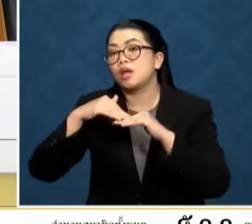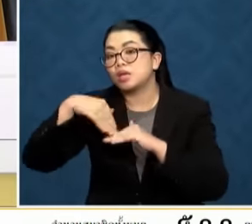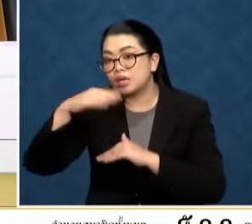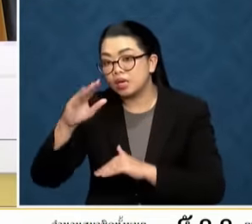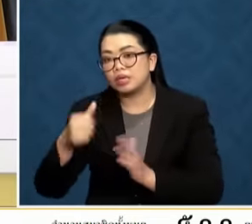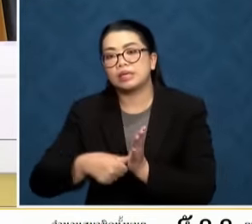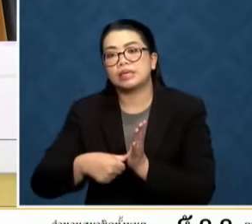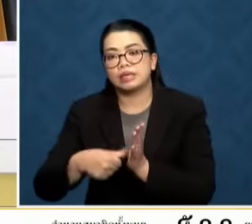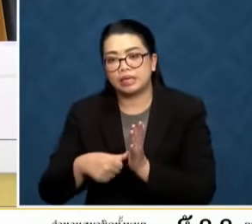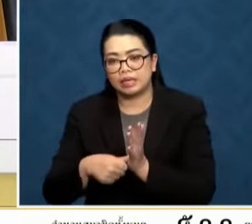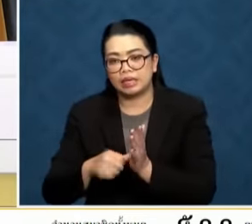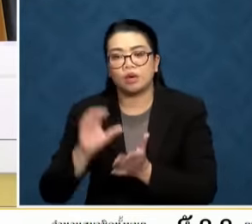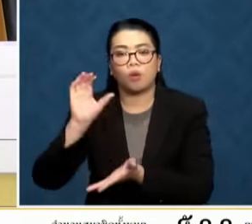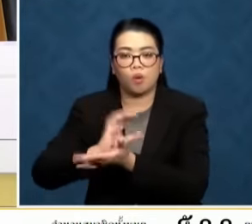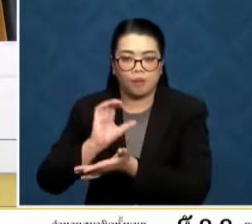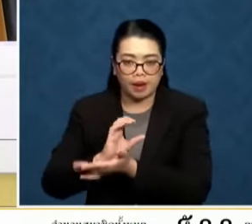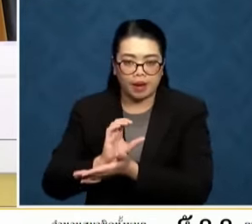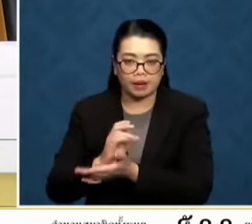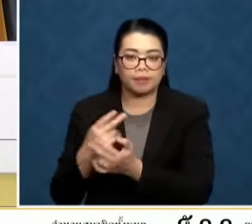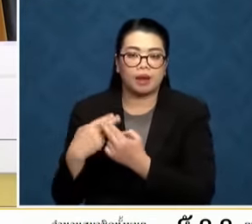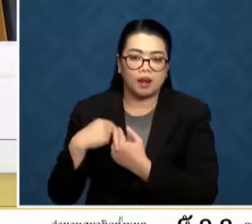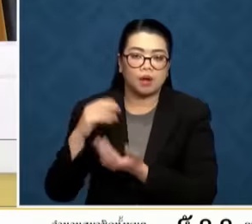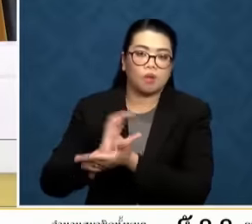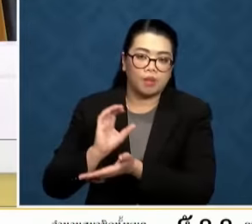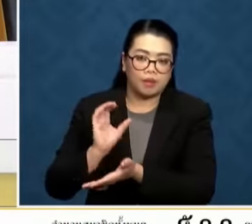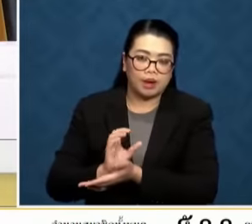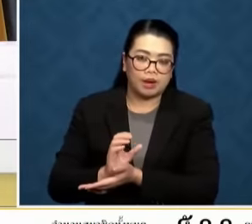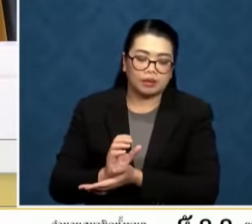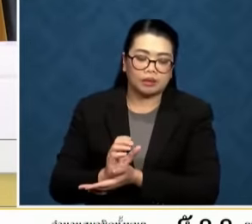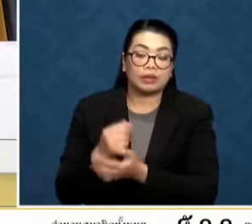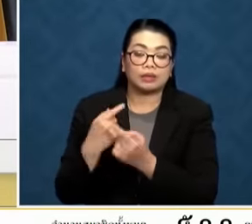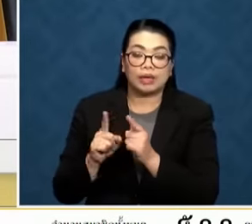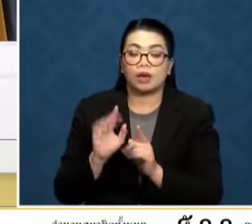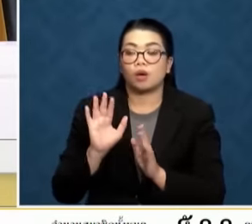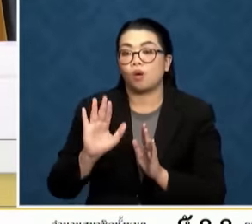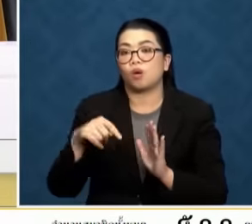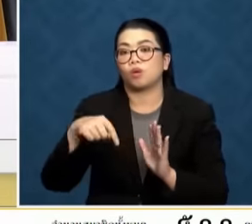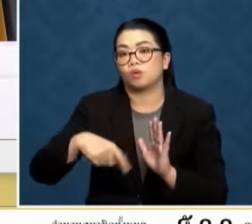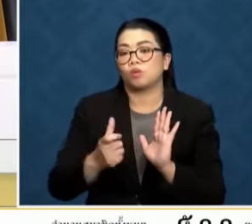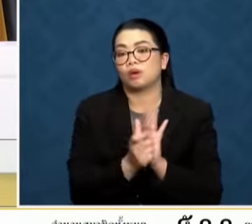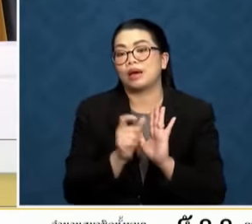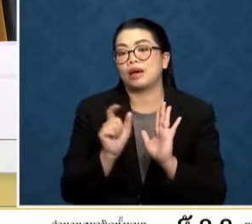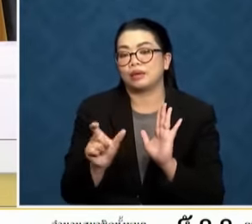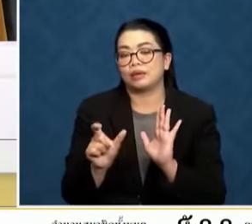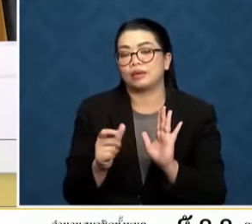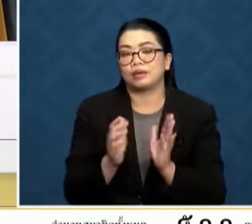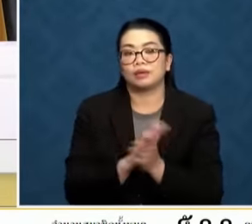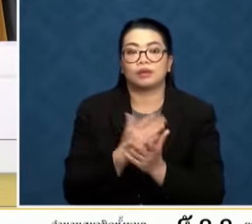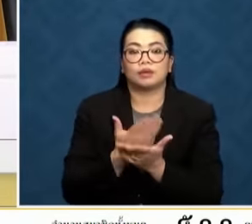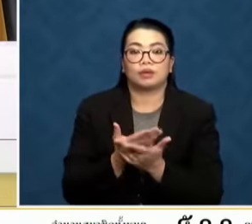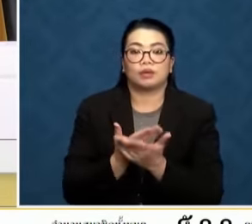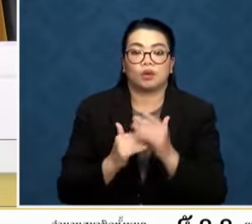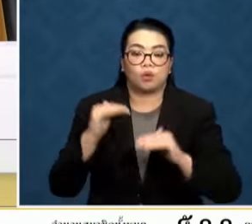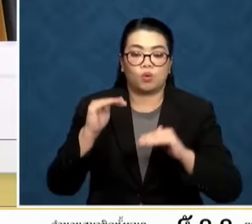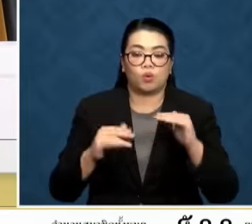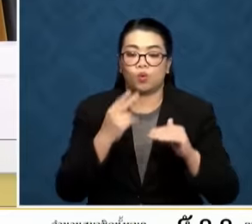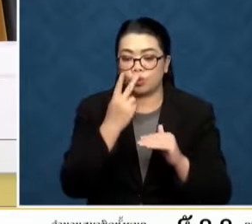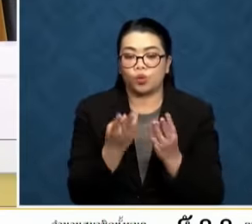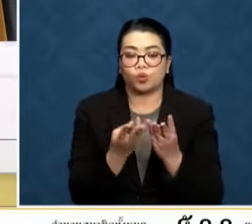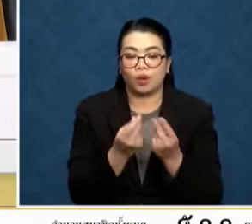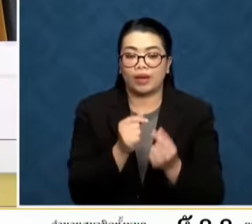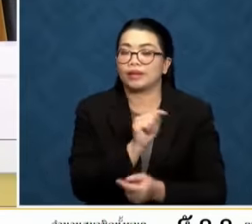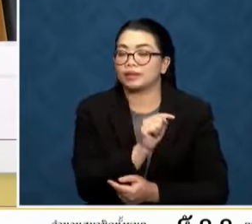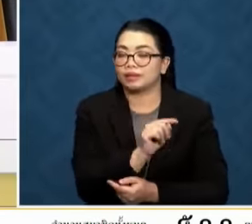เป็นภาระทางงบประมาณได้แต่ผมเรียนอย่างนี้ครับเดิ Ratingไม่ได้ดูจากตัวเลขเหล่า